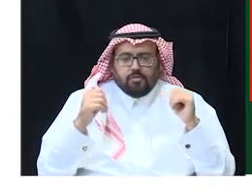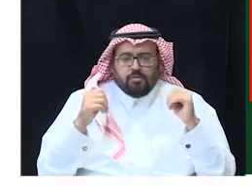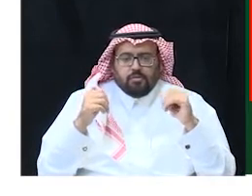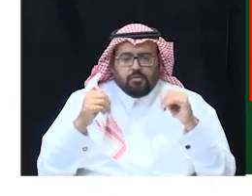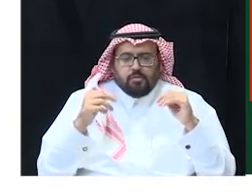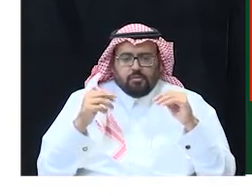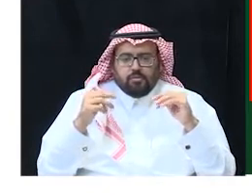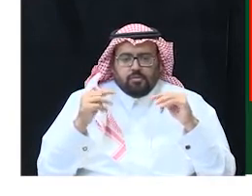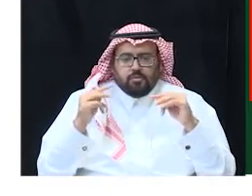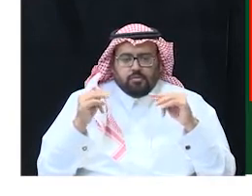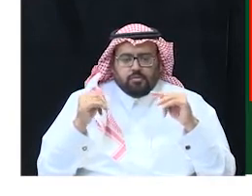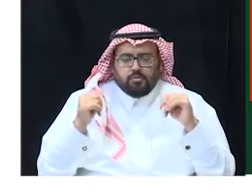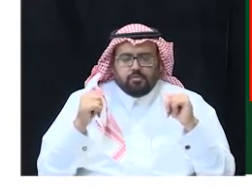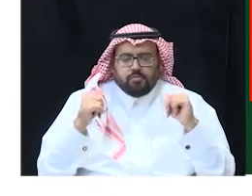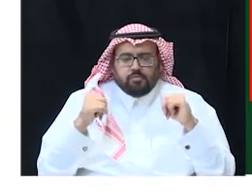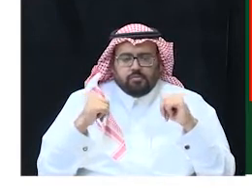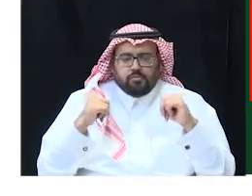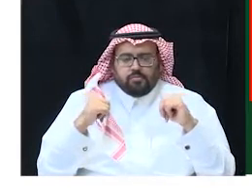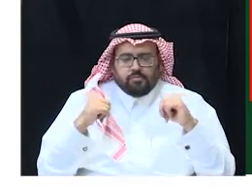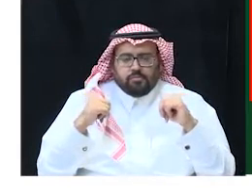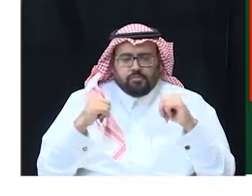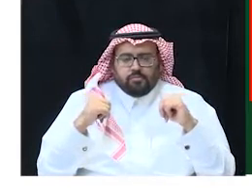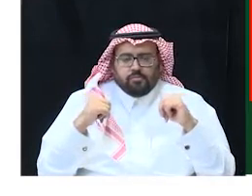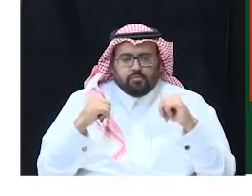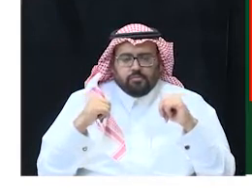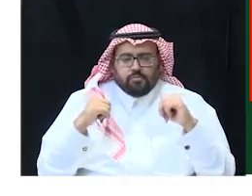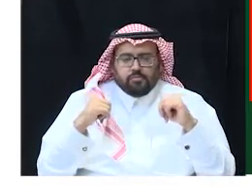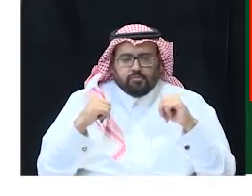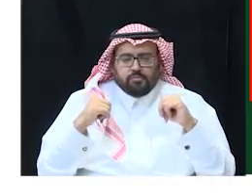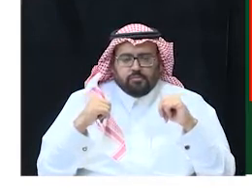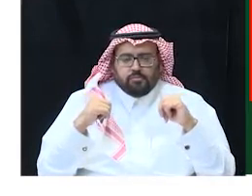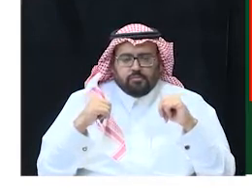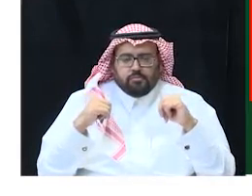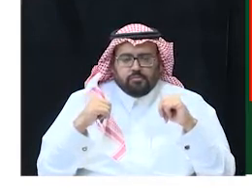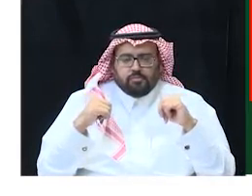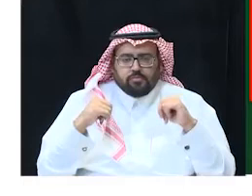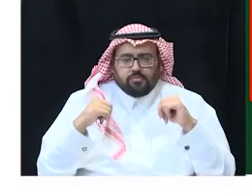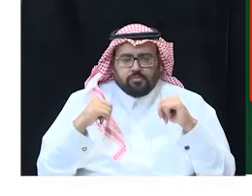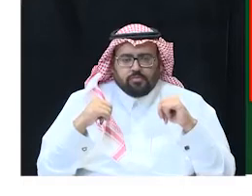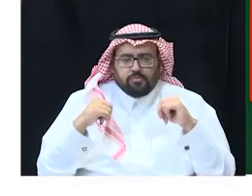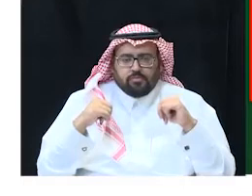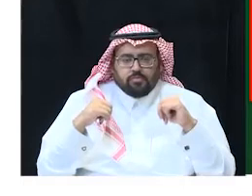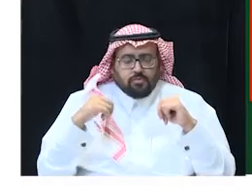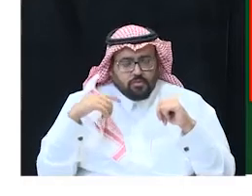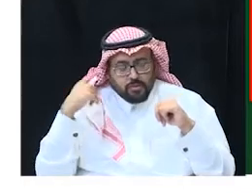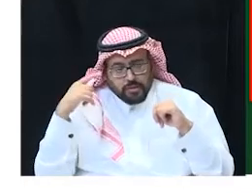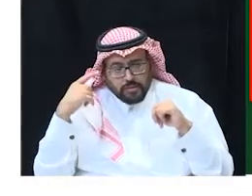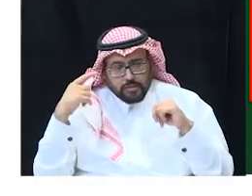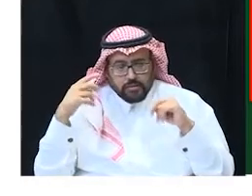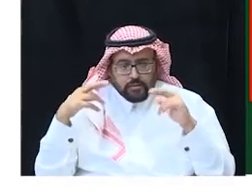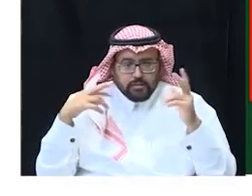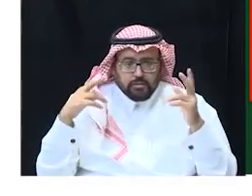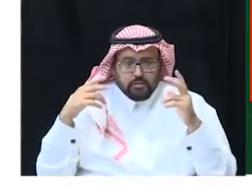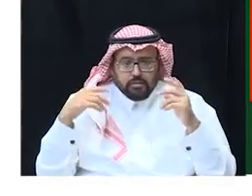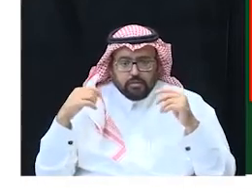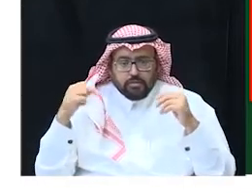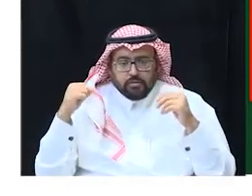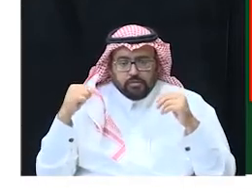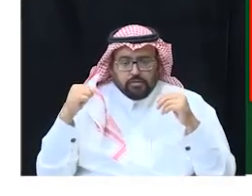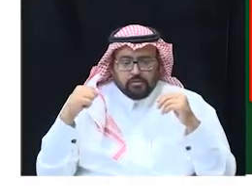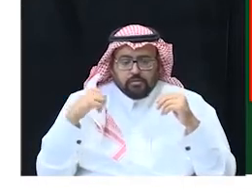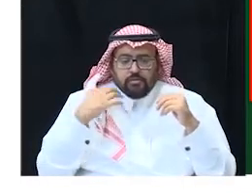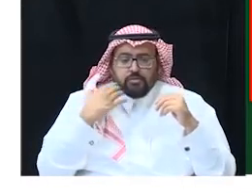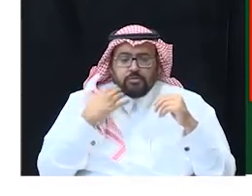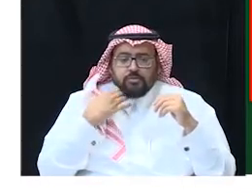زي ما قلنا قبل قليل، فرق القوة التي تؤثر بها على الجسم